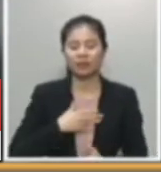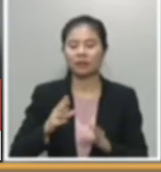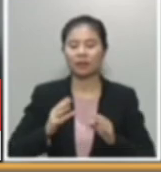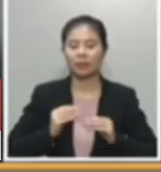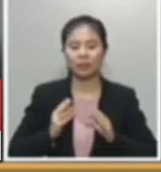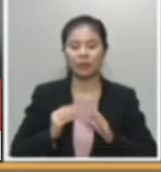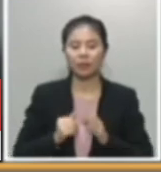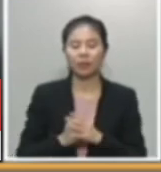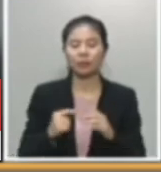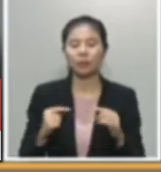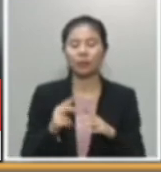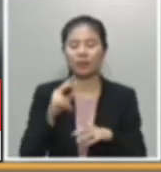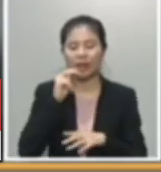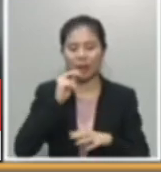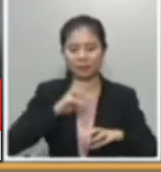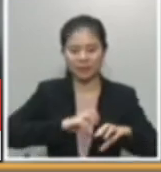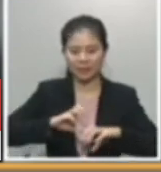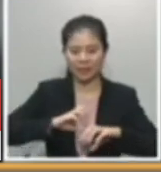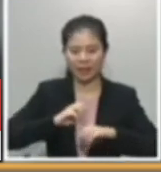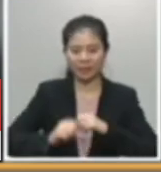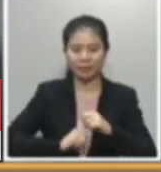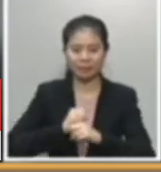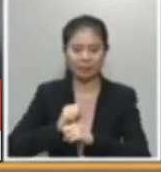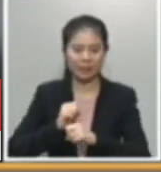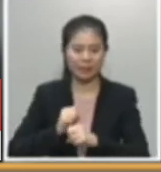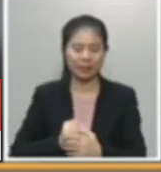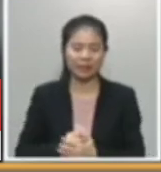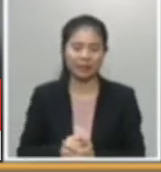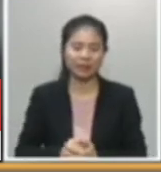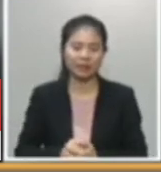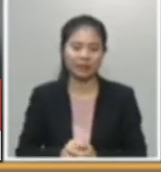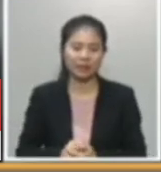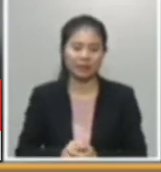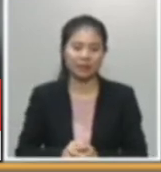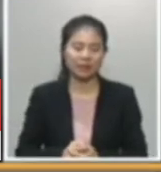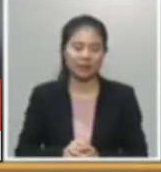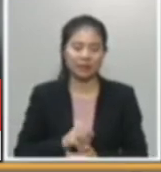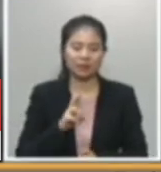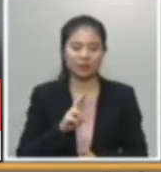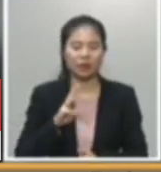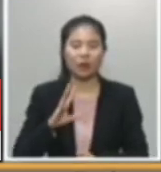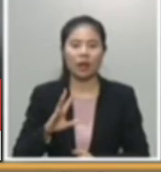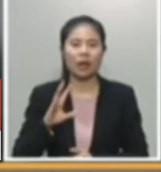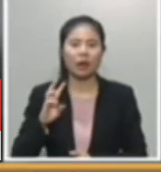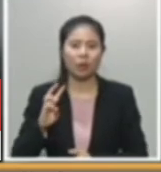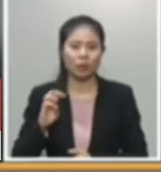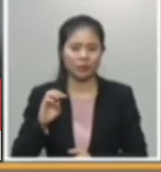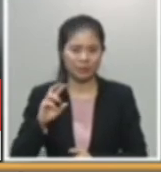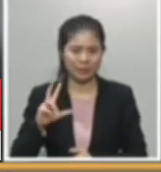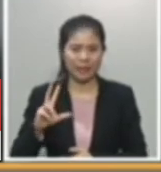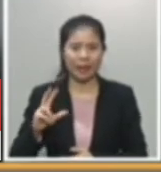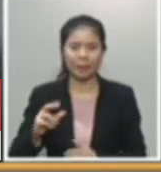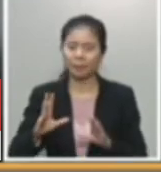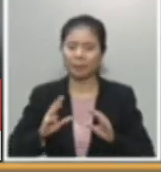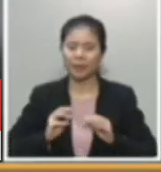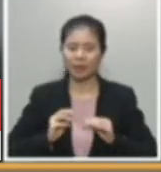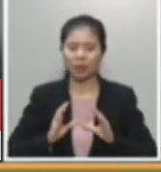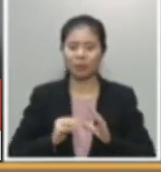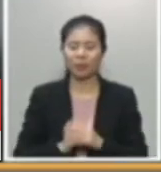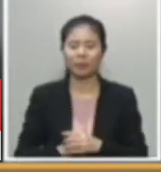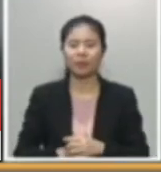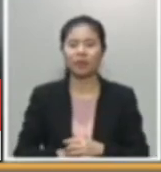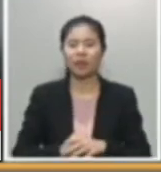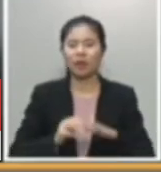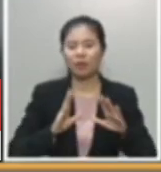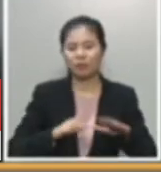ารจัดการน้ำในปีงบประมาณพุทธศักราช2563ดิฉันกราบเรียนให้ท่าน